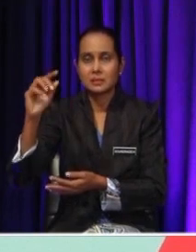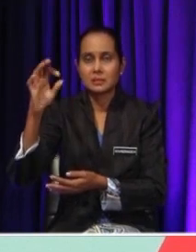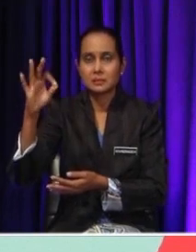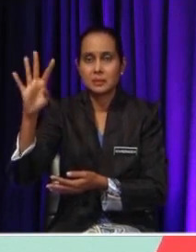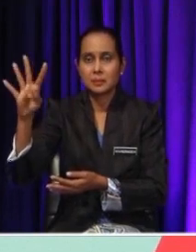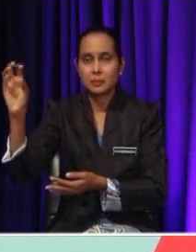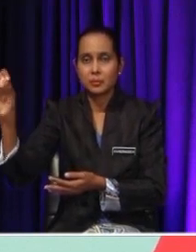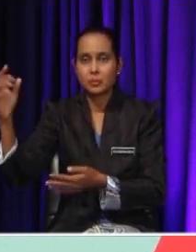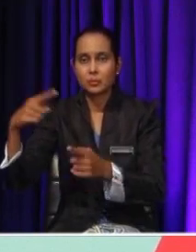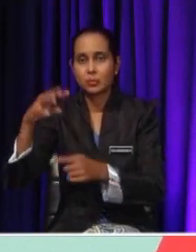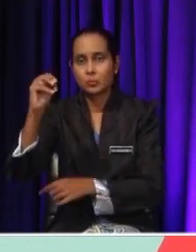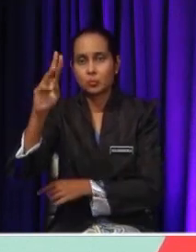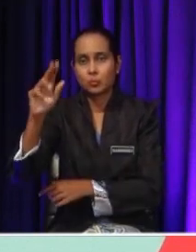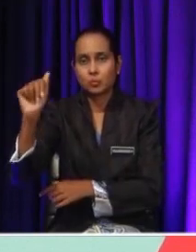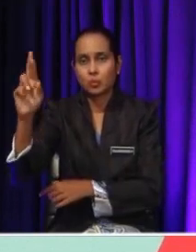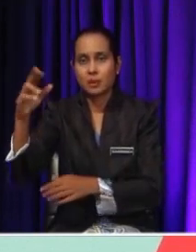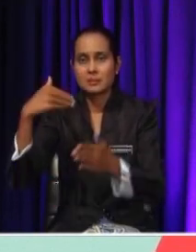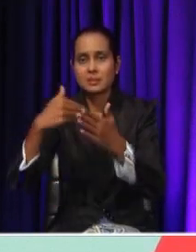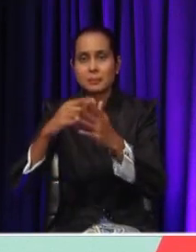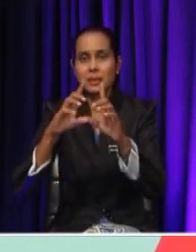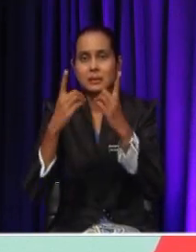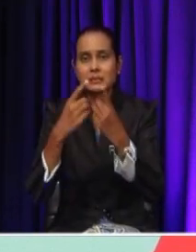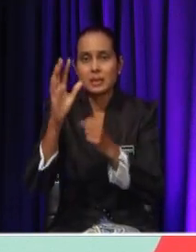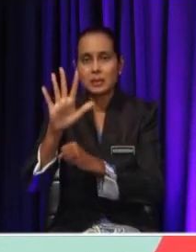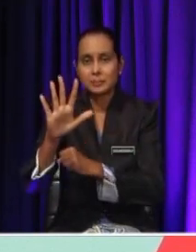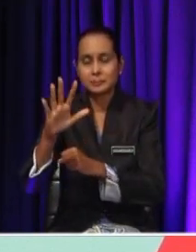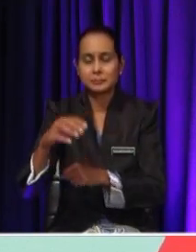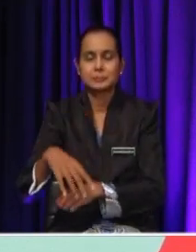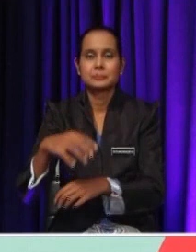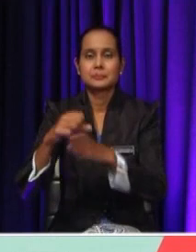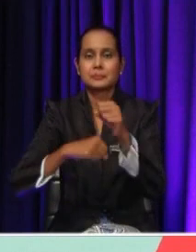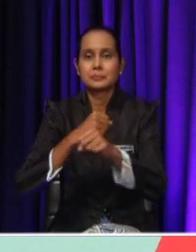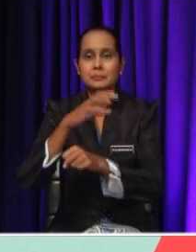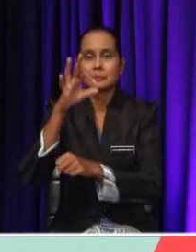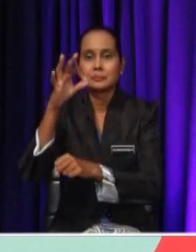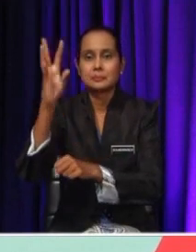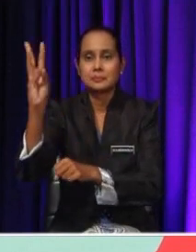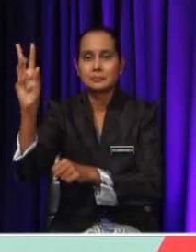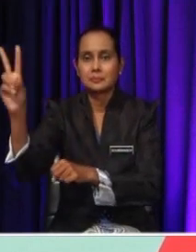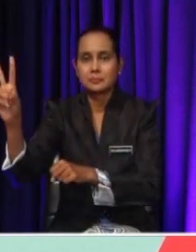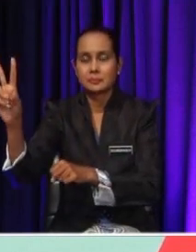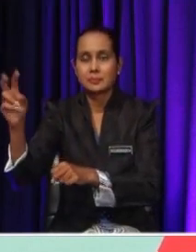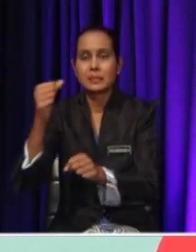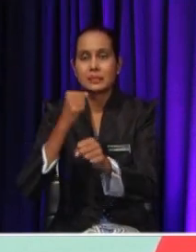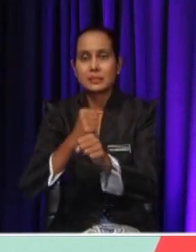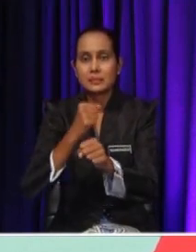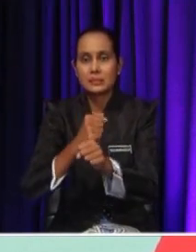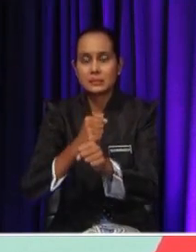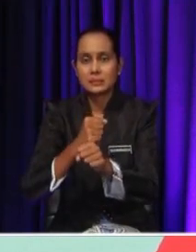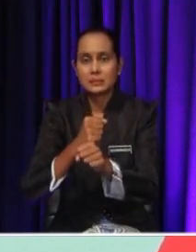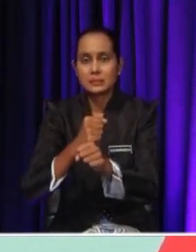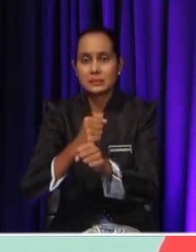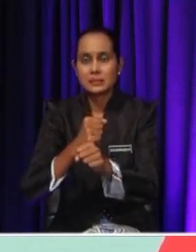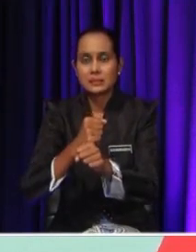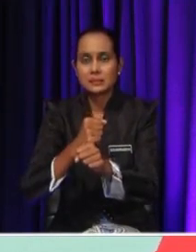hingga lulus gajah anime pada tahun 1962 Usman diterima dengan penerbitan